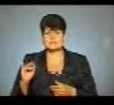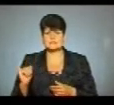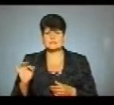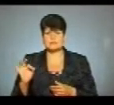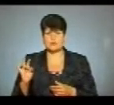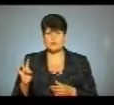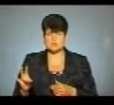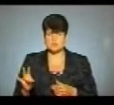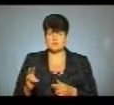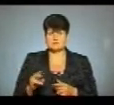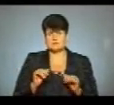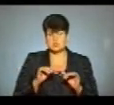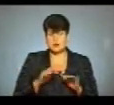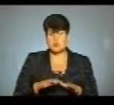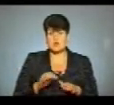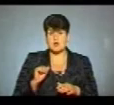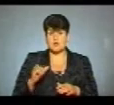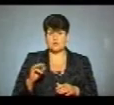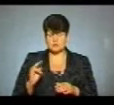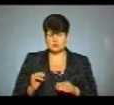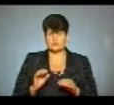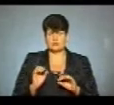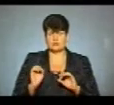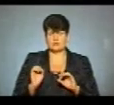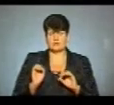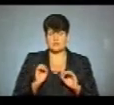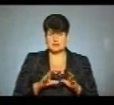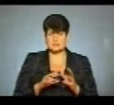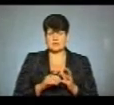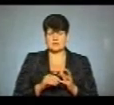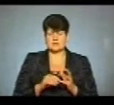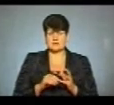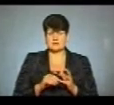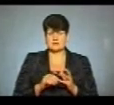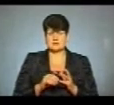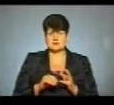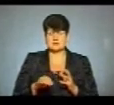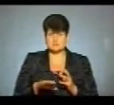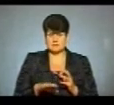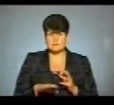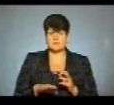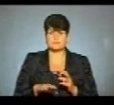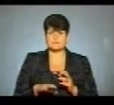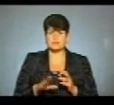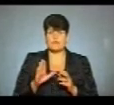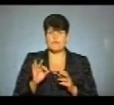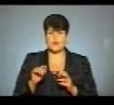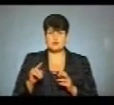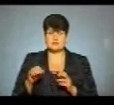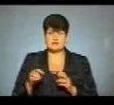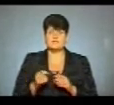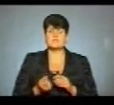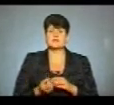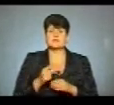рішення прийняли, що шляхом аукціону ту землю взяти собі на баланс комунальної власності. Оскільки опять повозили, постійно виникає